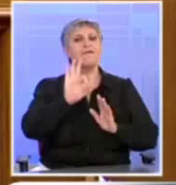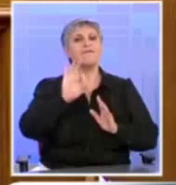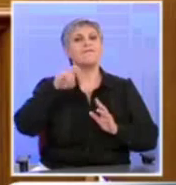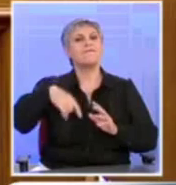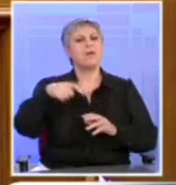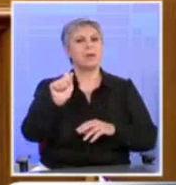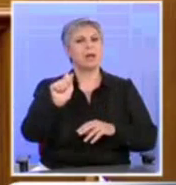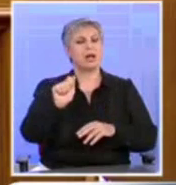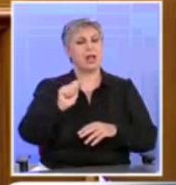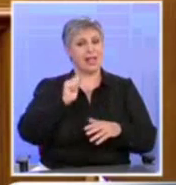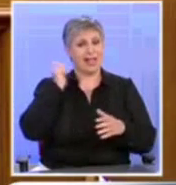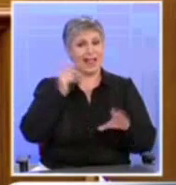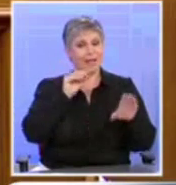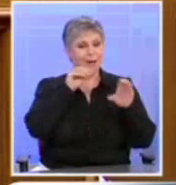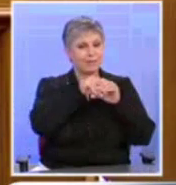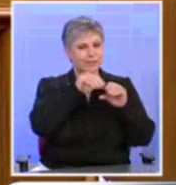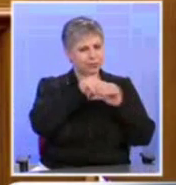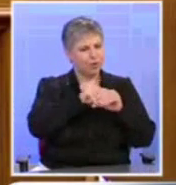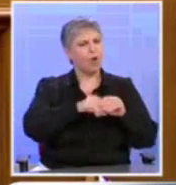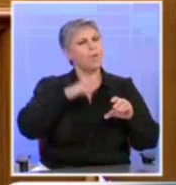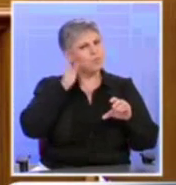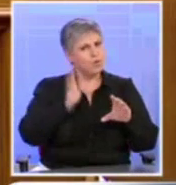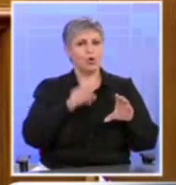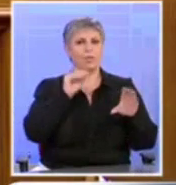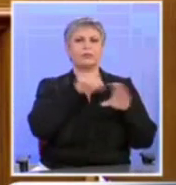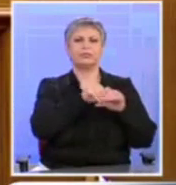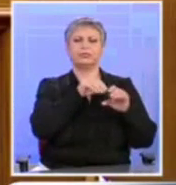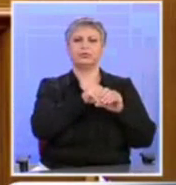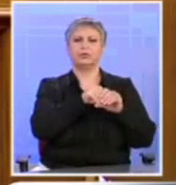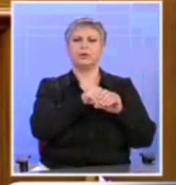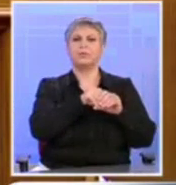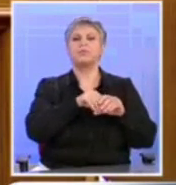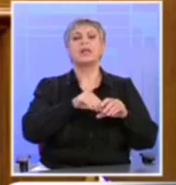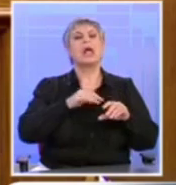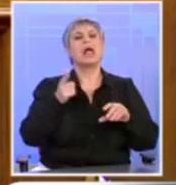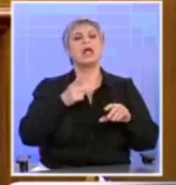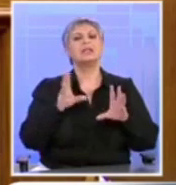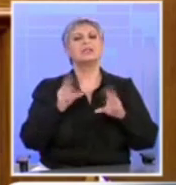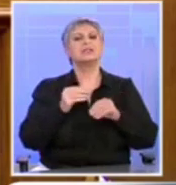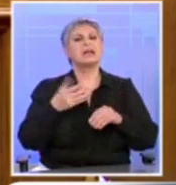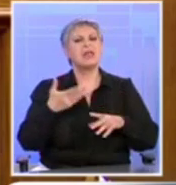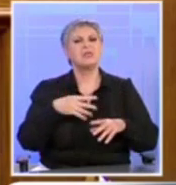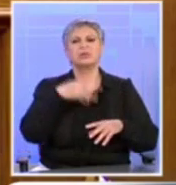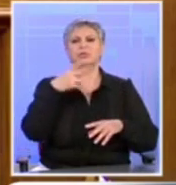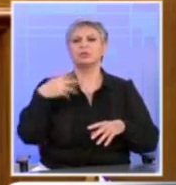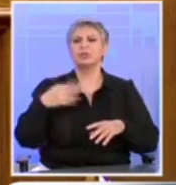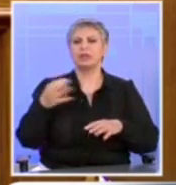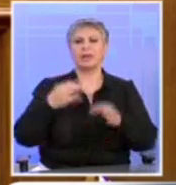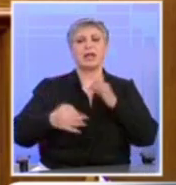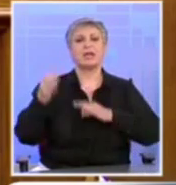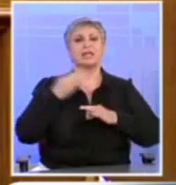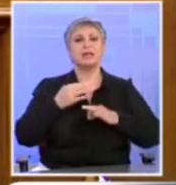ένα σημαντικό ποσό και μπορούμε να το συγκεντρώσουμε. Κάποιος συνάδελφος από την πλευρά, αν δεν κάνω λάθος, του ΣΥΡΙΖΑ, είπε ότι